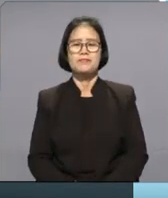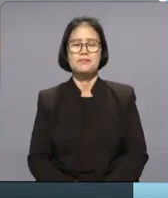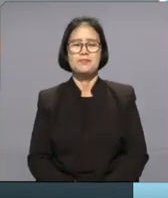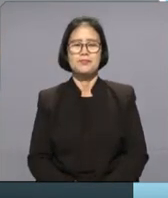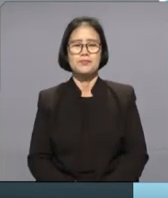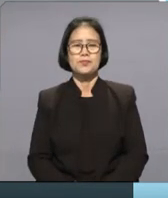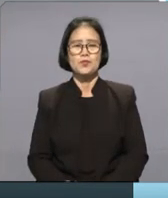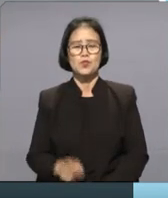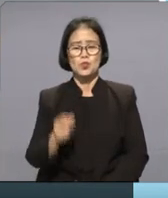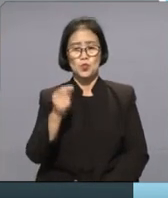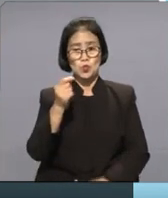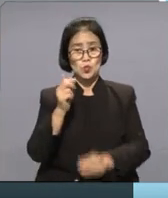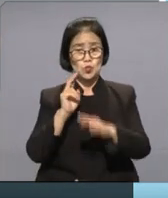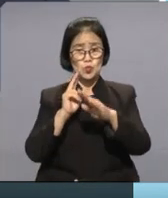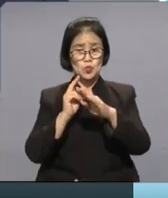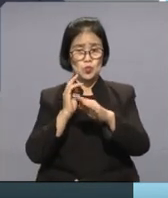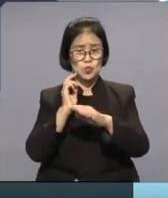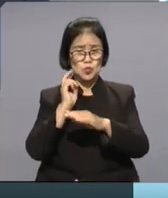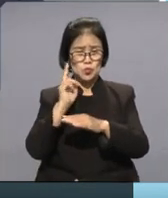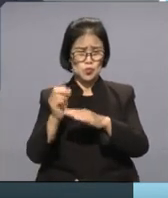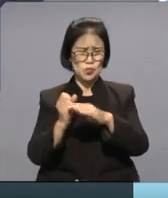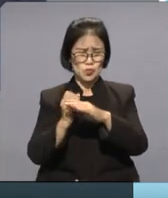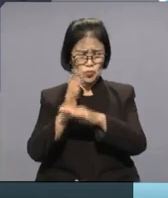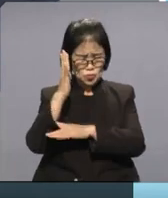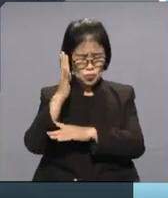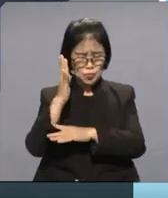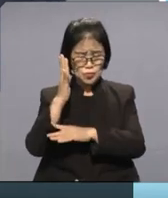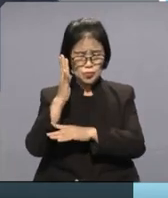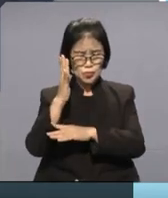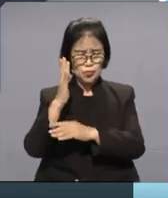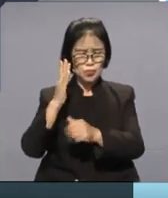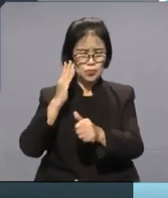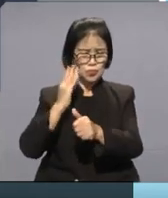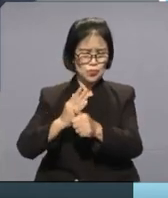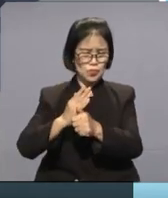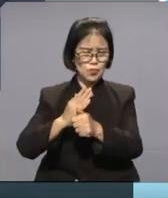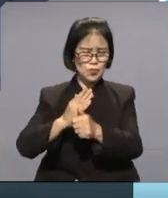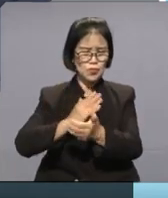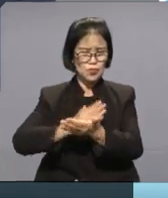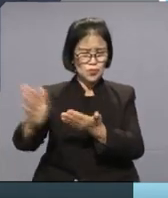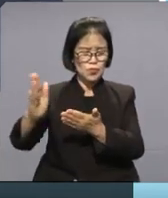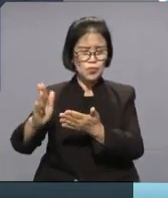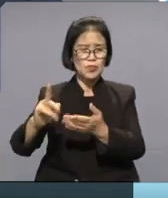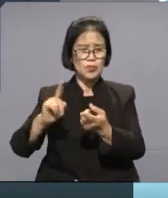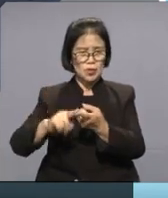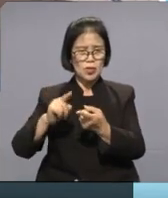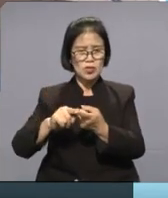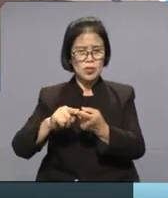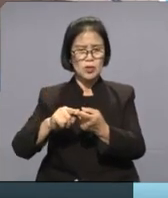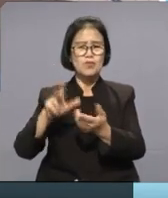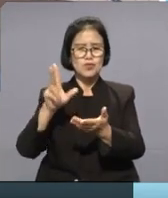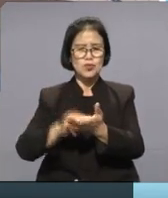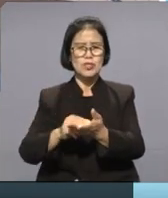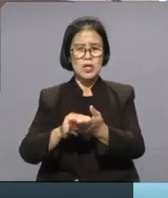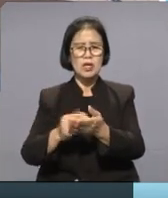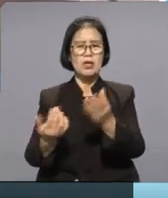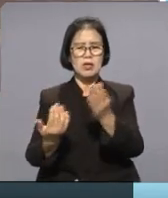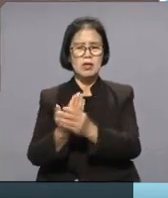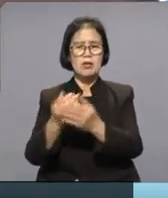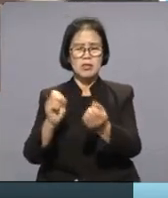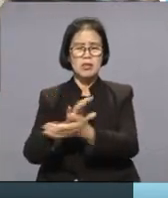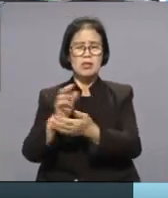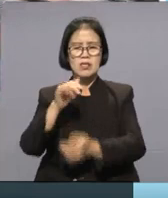조금 과도하게 지금 당대표를 이런 식으로 쳐내는 부분에 대해서 후폭풍은 또 만만치 않을 것이다 이런 생각이